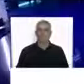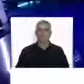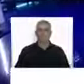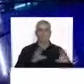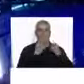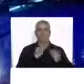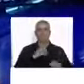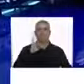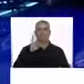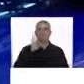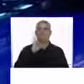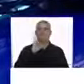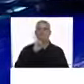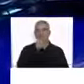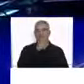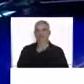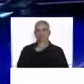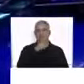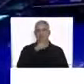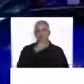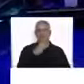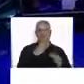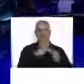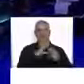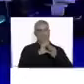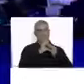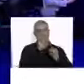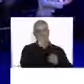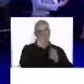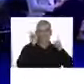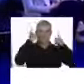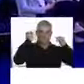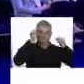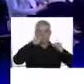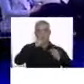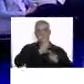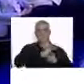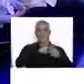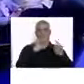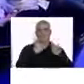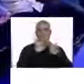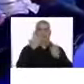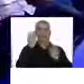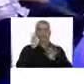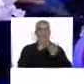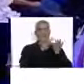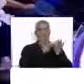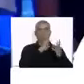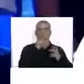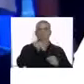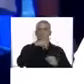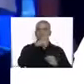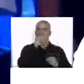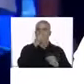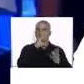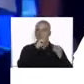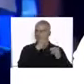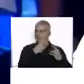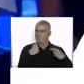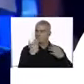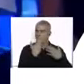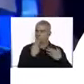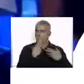ערב טוב לרב זקן. אתה קרוב מאוד לאייל גולן, גם אתה ליווית אותו במלחמה הרבה מאוד בכל הדברים שהוא הסתובב. דבר ראשון, דיברת איתו